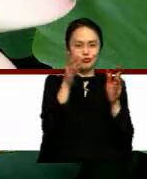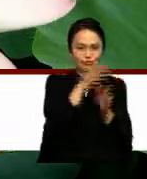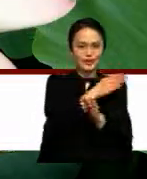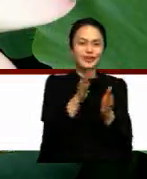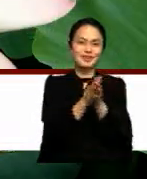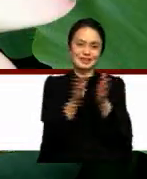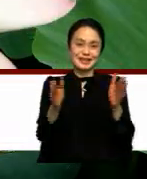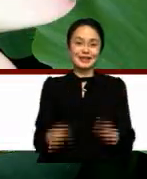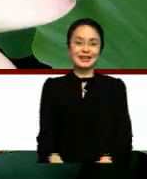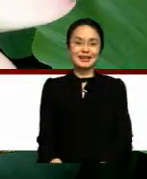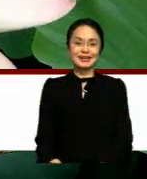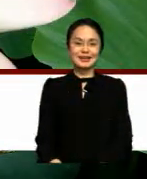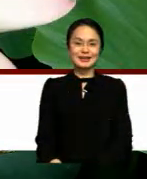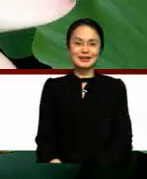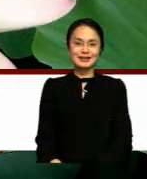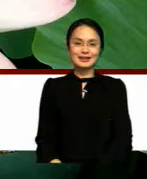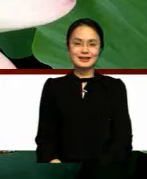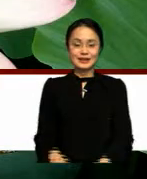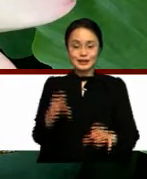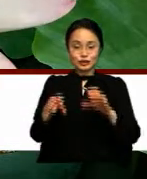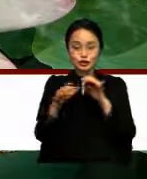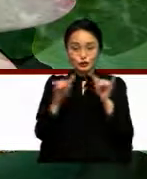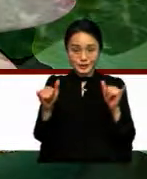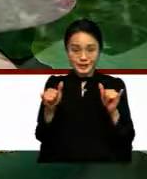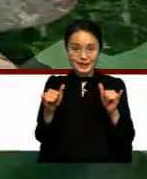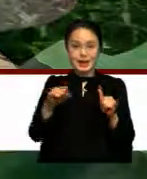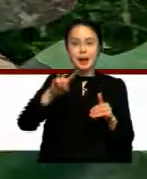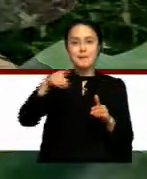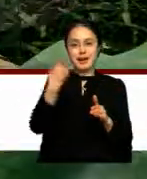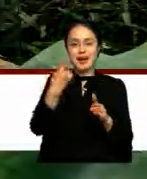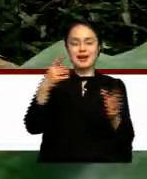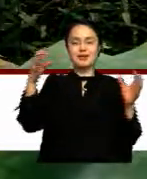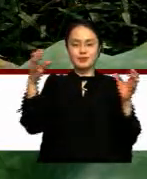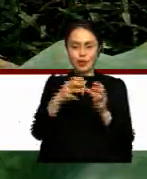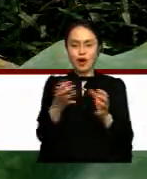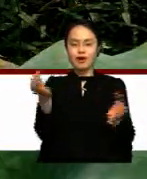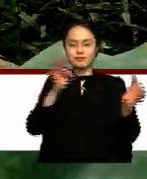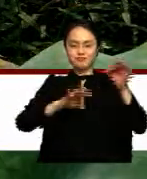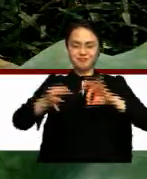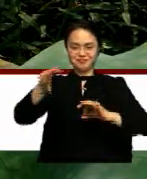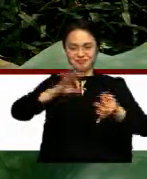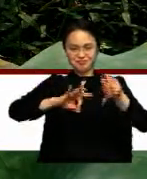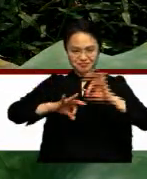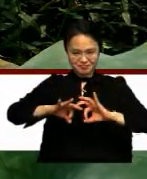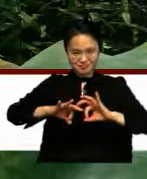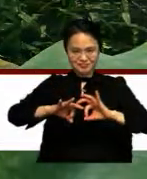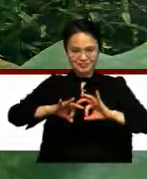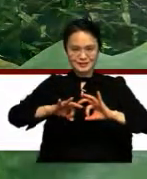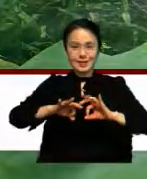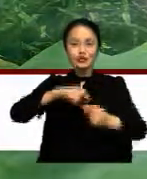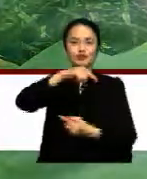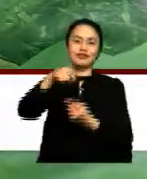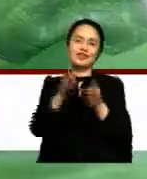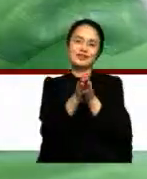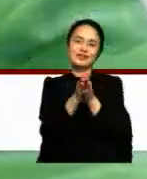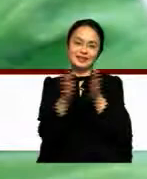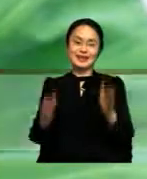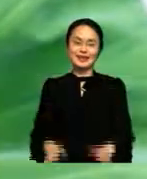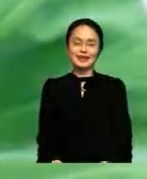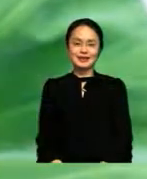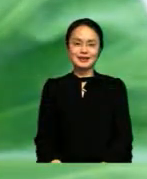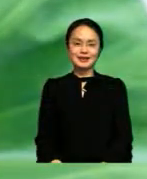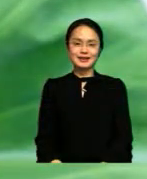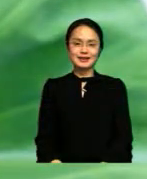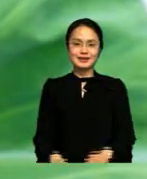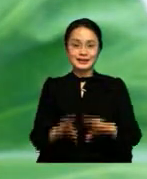약 70%에 해당하는 마을 주민 100여 명이 출자금을 내고 조직력을 갖추기 시작한 겁니다. 2만여